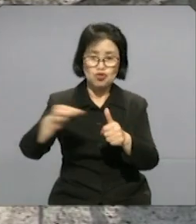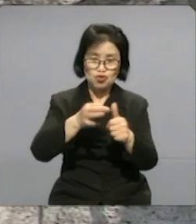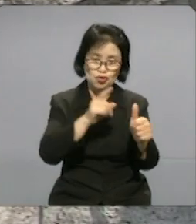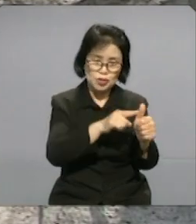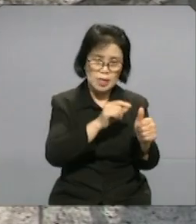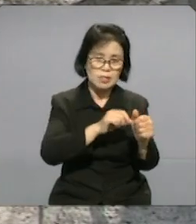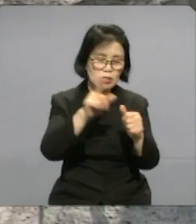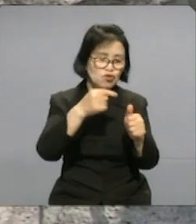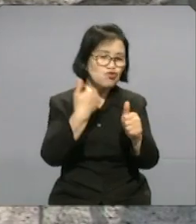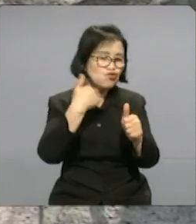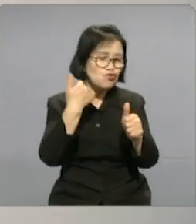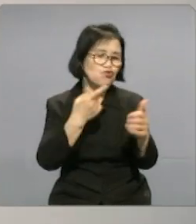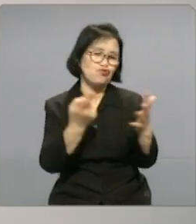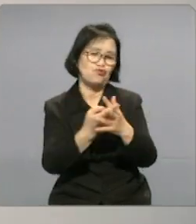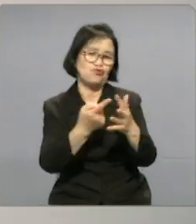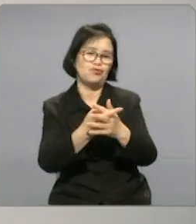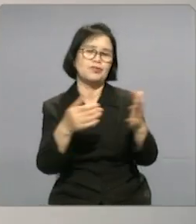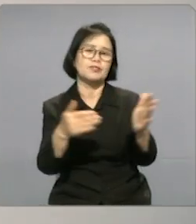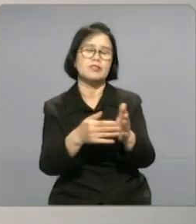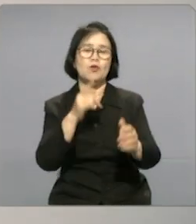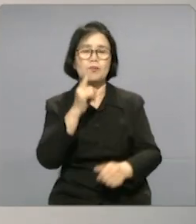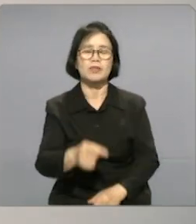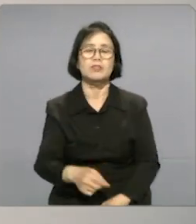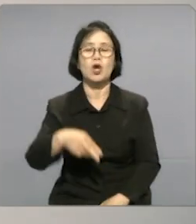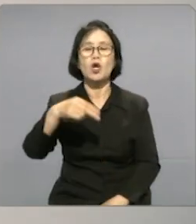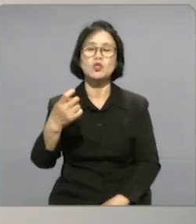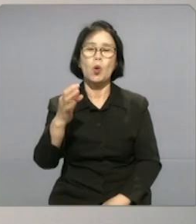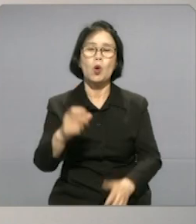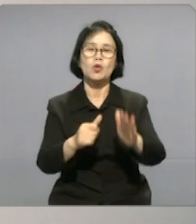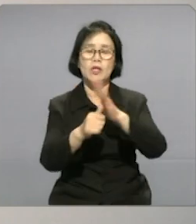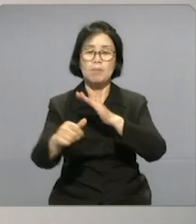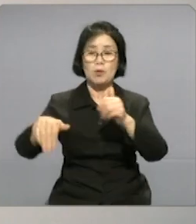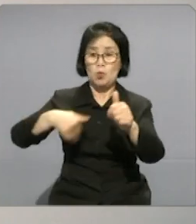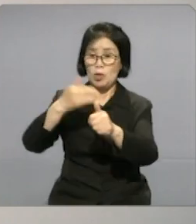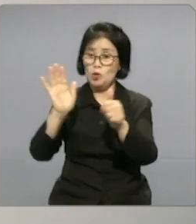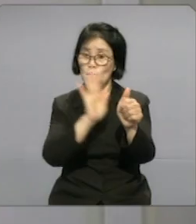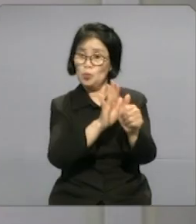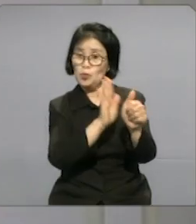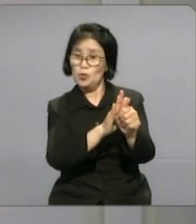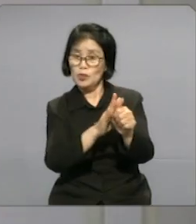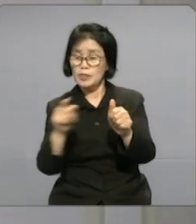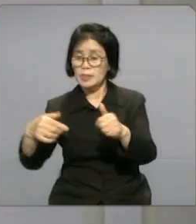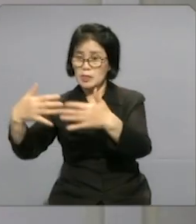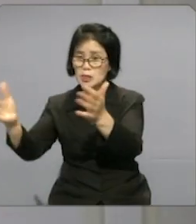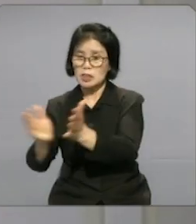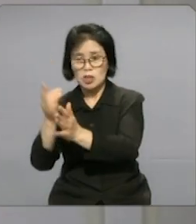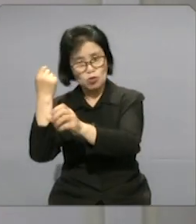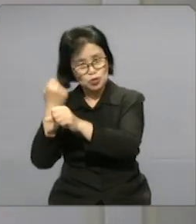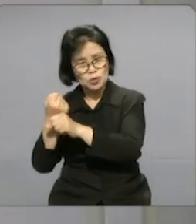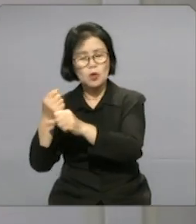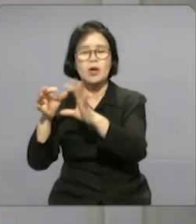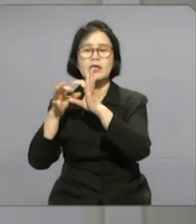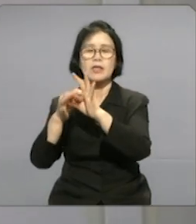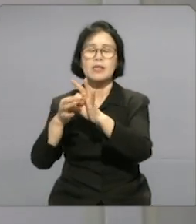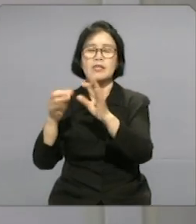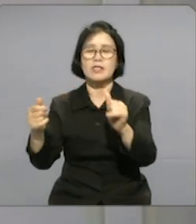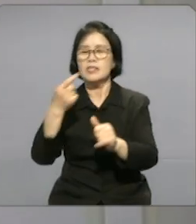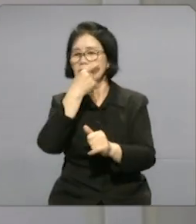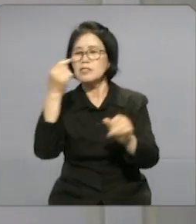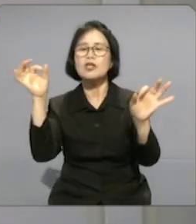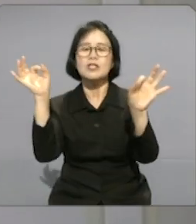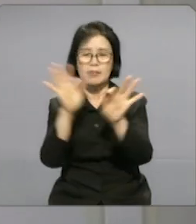상당수를 특정했다고 밝혔습니다. 송영길 전 대표 외곽 조직인 먹고 사는 문제 연구소 관계자들의